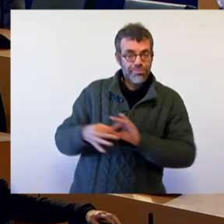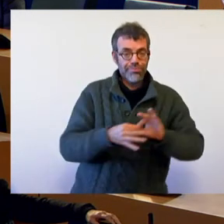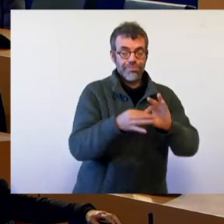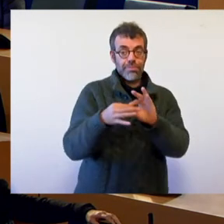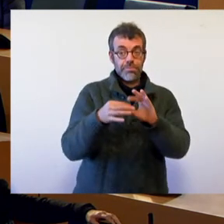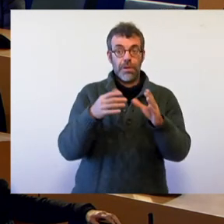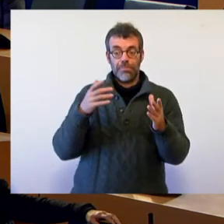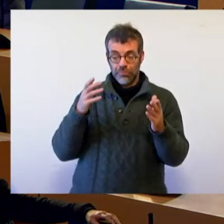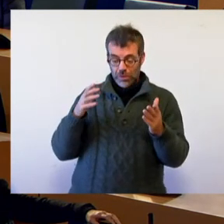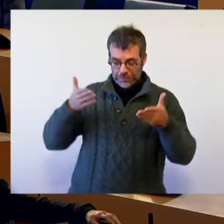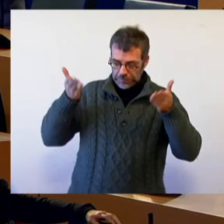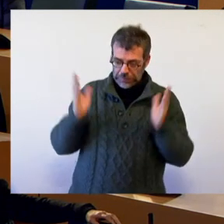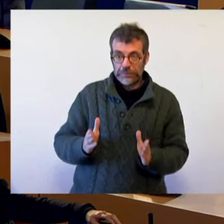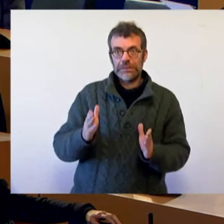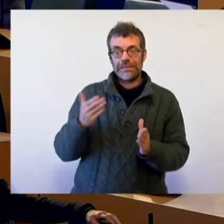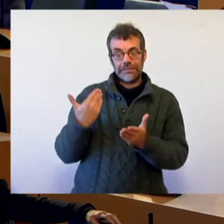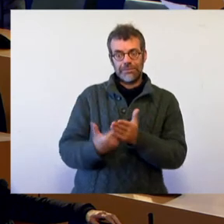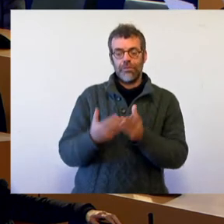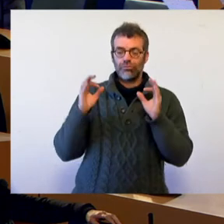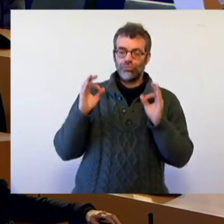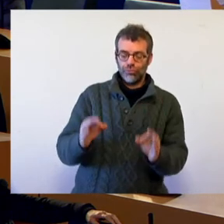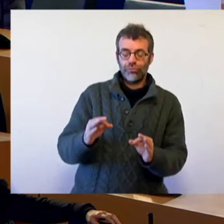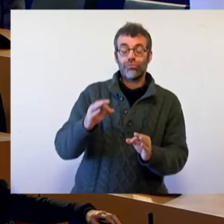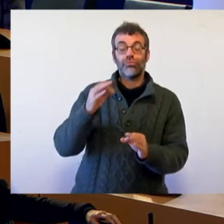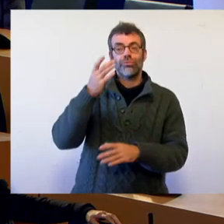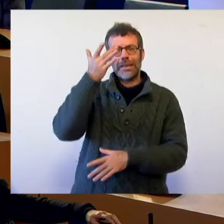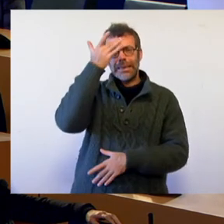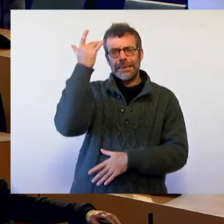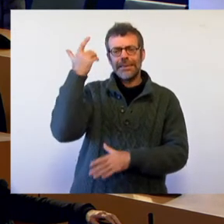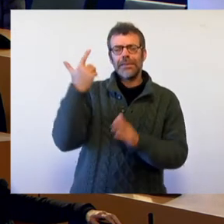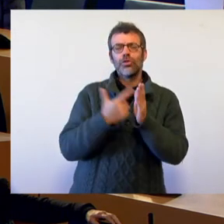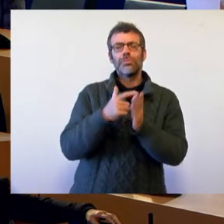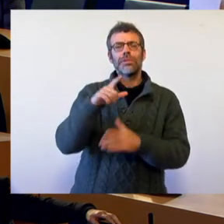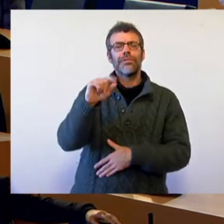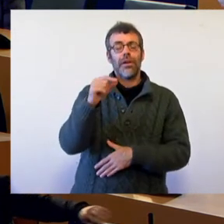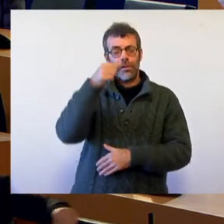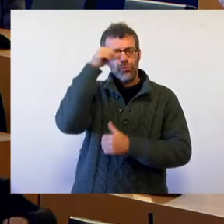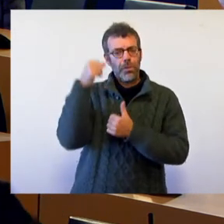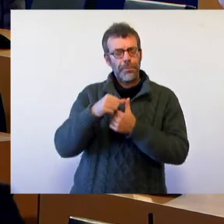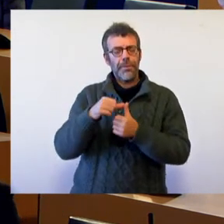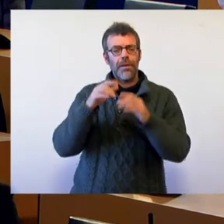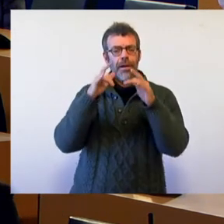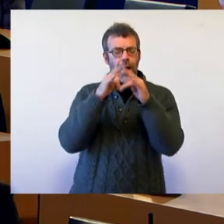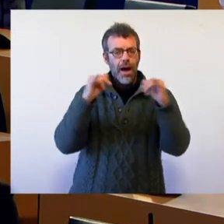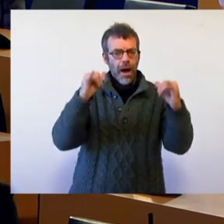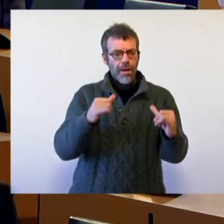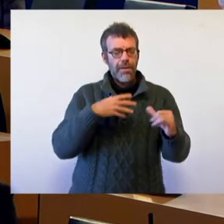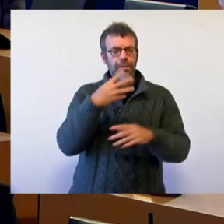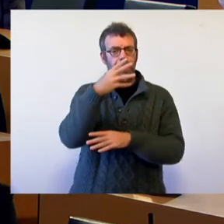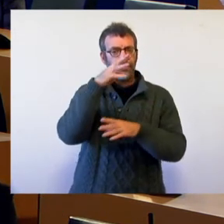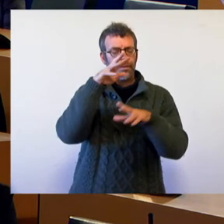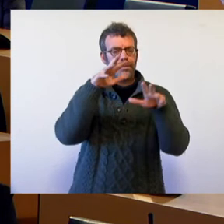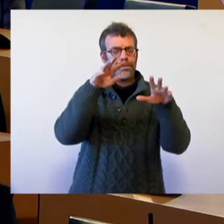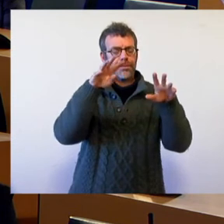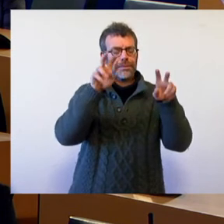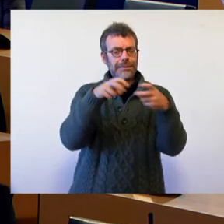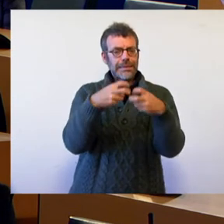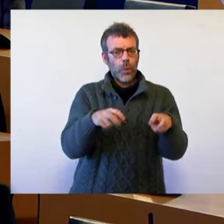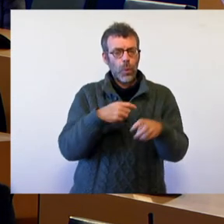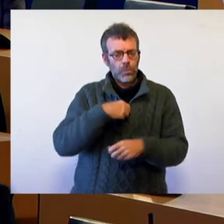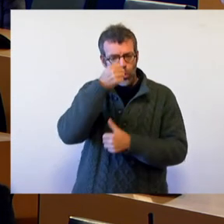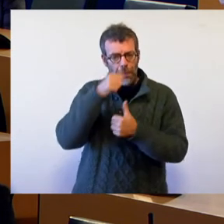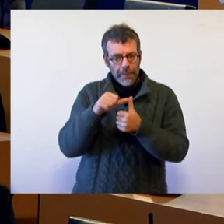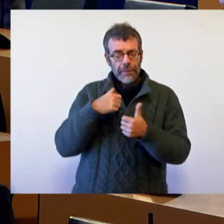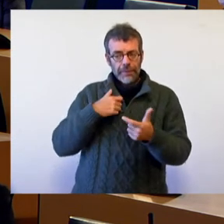l'automne 2020, avec, et encore une fois, je m'étais rendu sur place auprès des commerçants des Halles des Quatre Saisons, avec des résultats et un certain